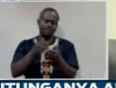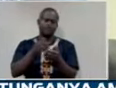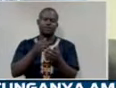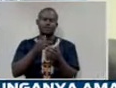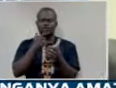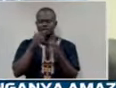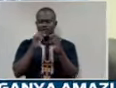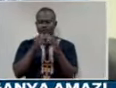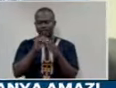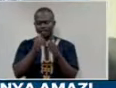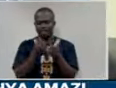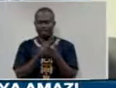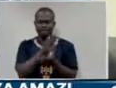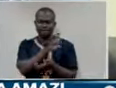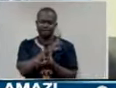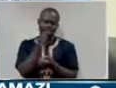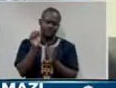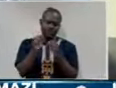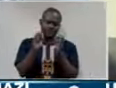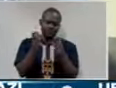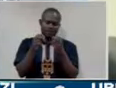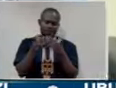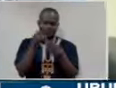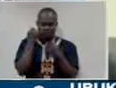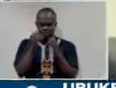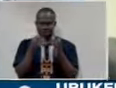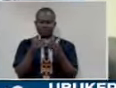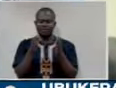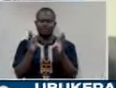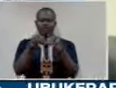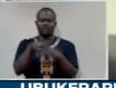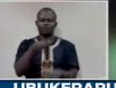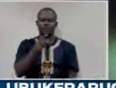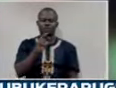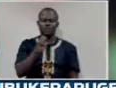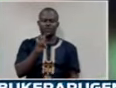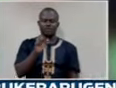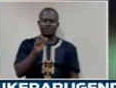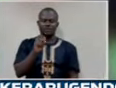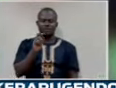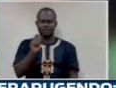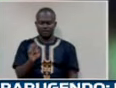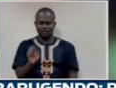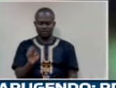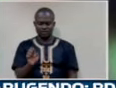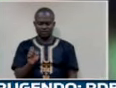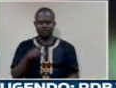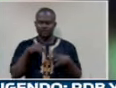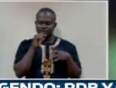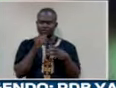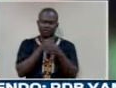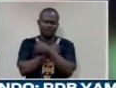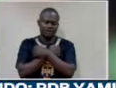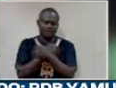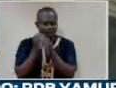ari kumbwira ko hari izindi opportunite bishoboka ko baramutse bafunguye nabo najya muri Levante mu mibereho ye ntakunda ibintu bituma